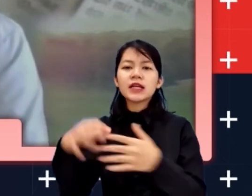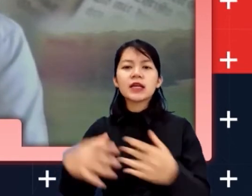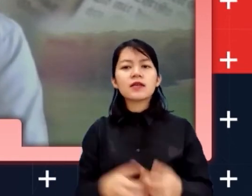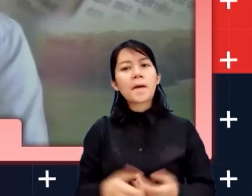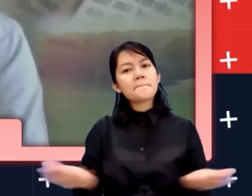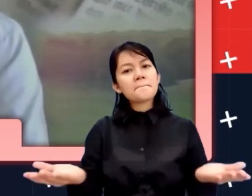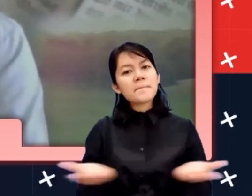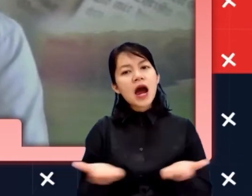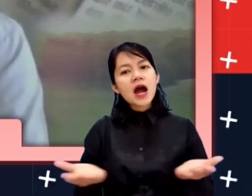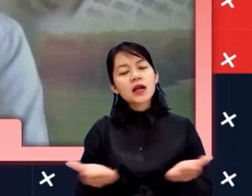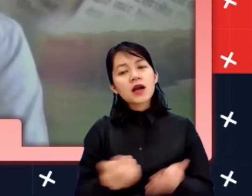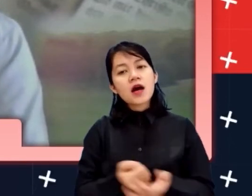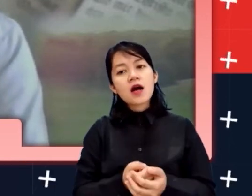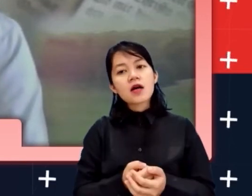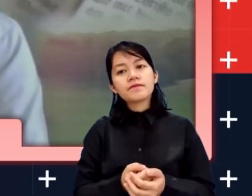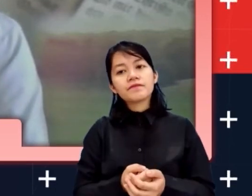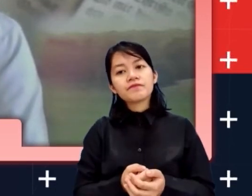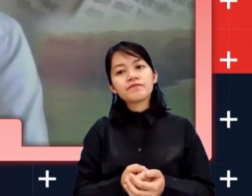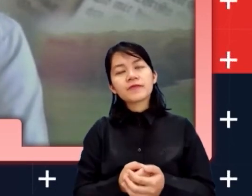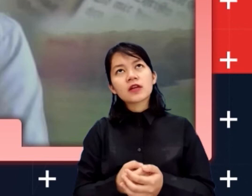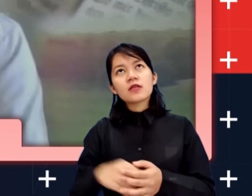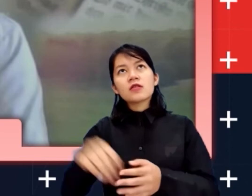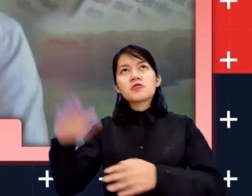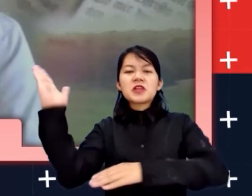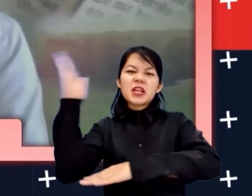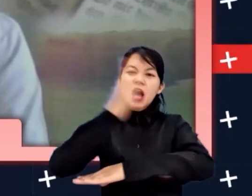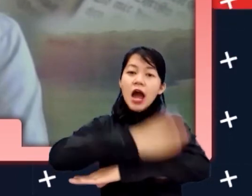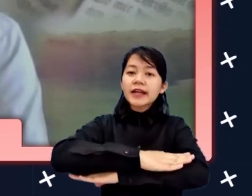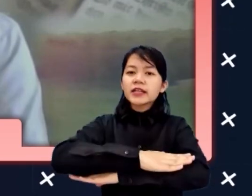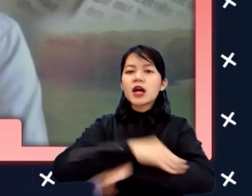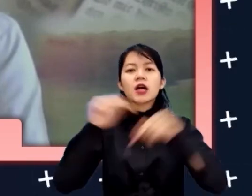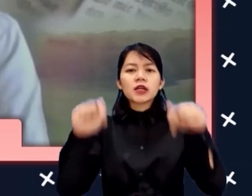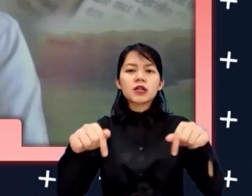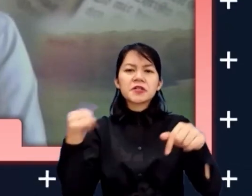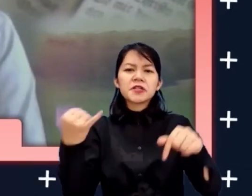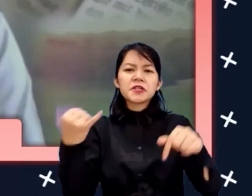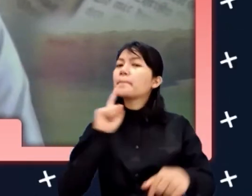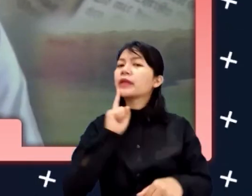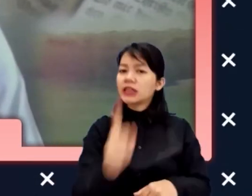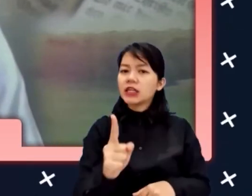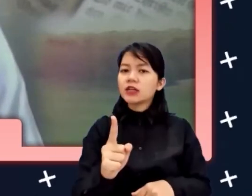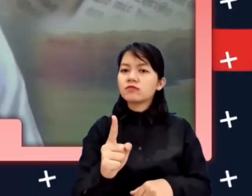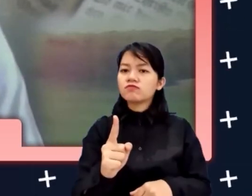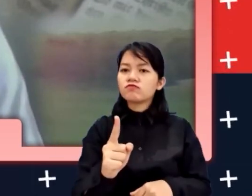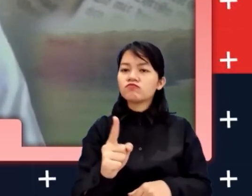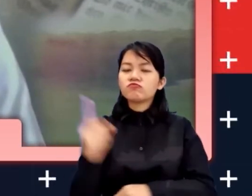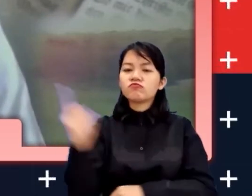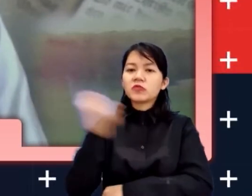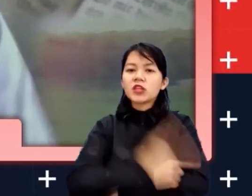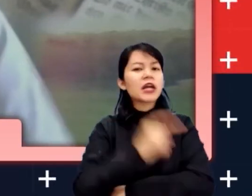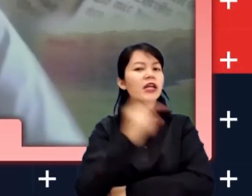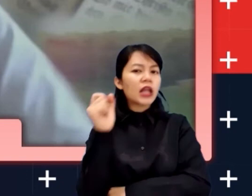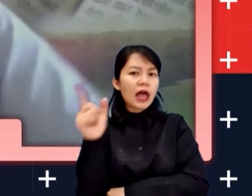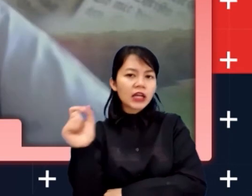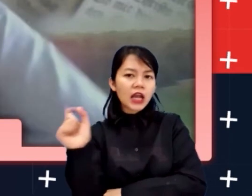ini yang lebih penting dari yang lainnya? Dan siapakah yang boleh